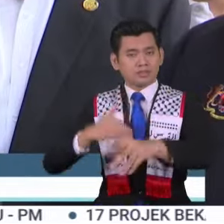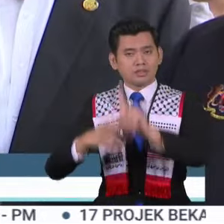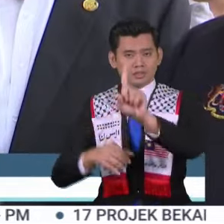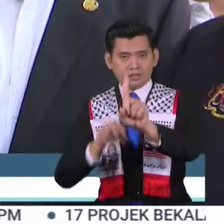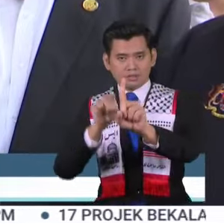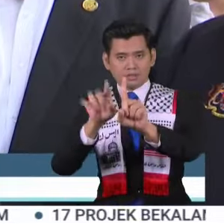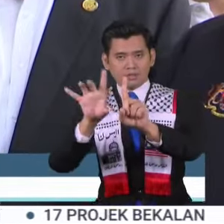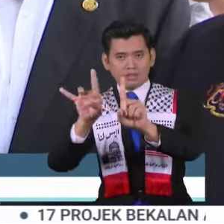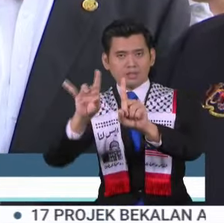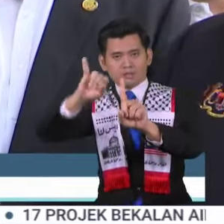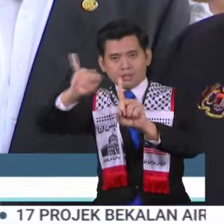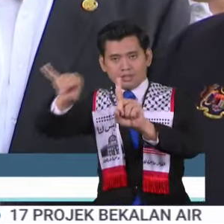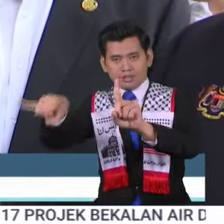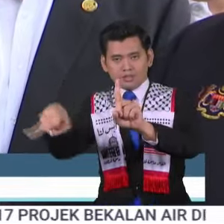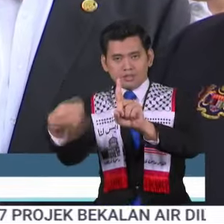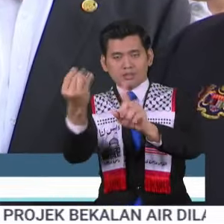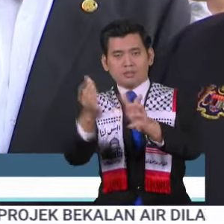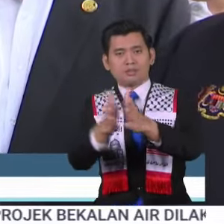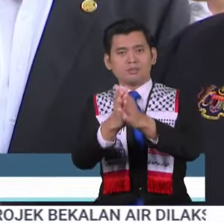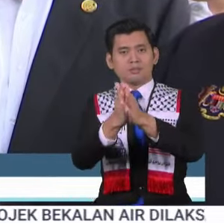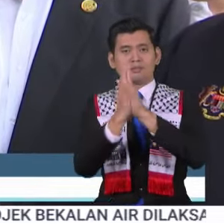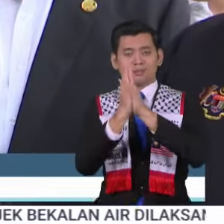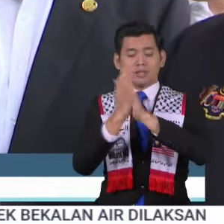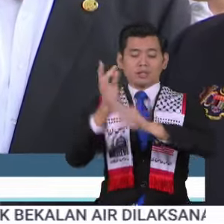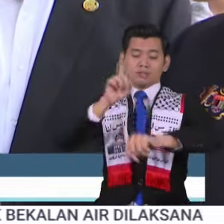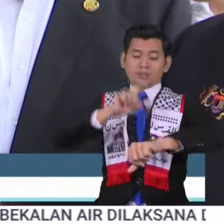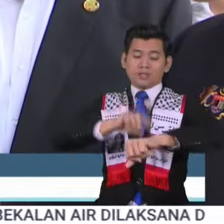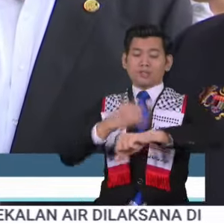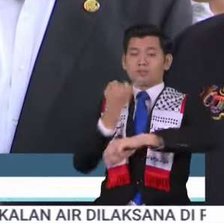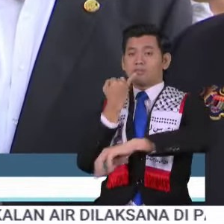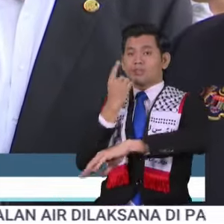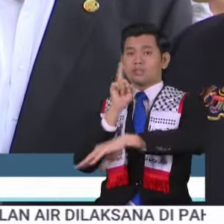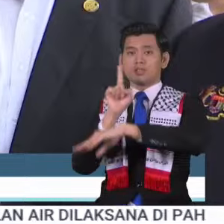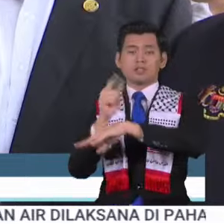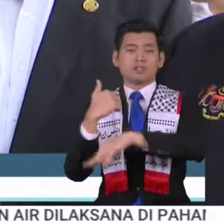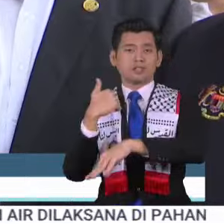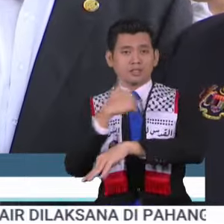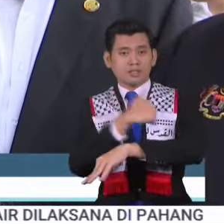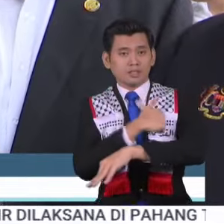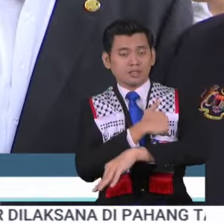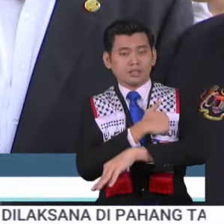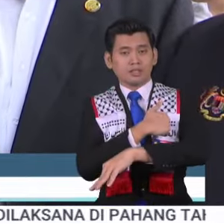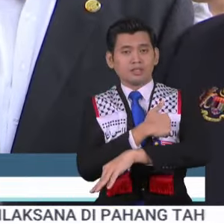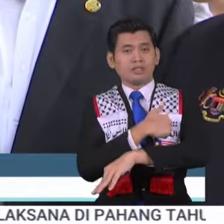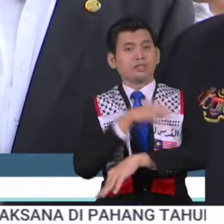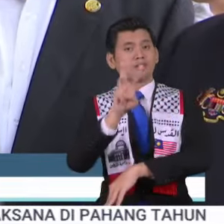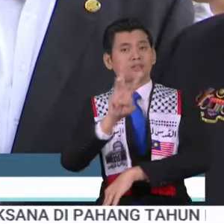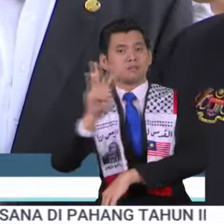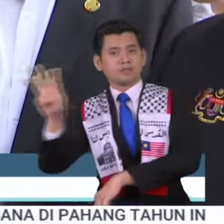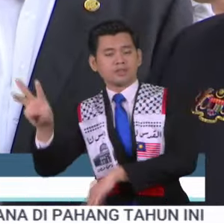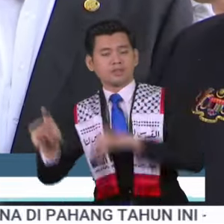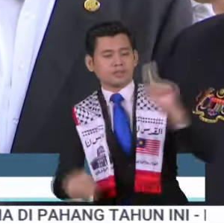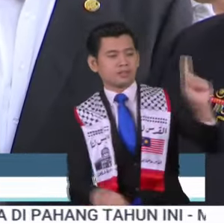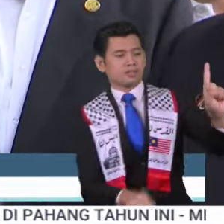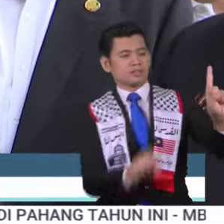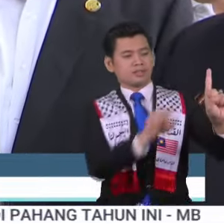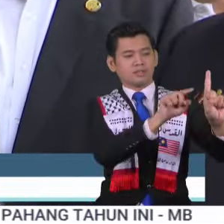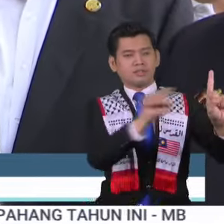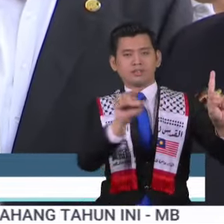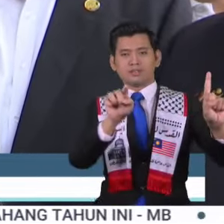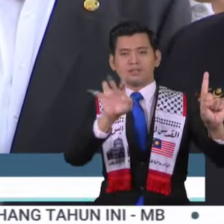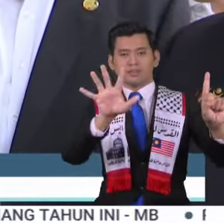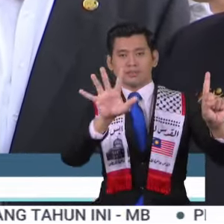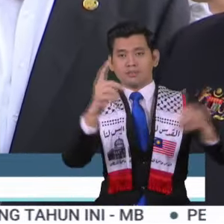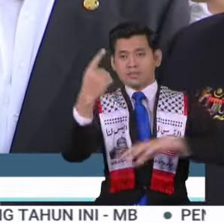permohonan yang mengambil masa perjanjian kita dalam laman web S ke l hari